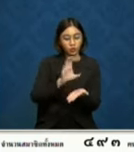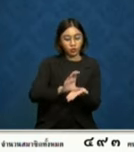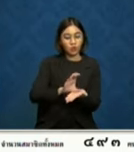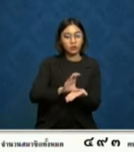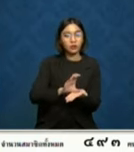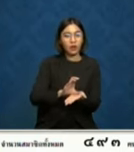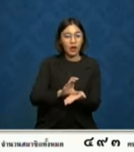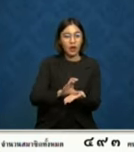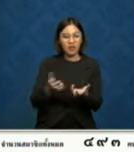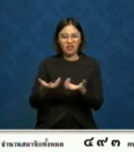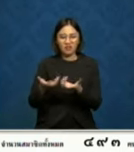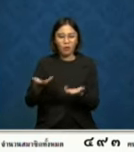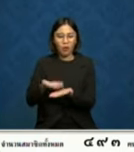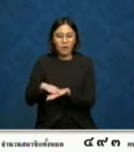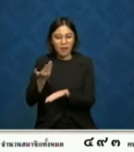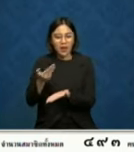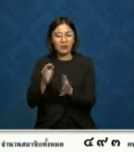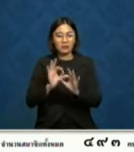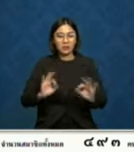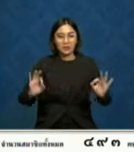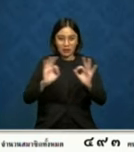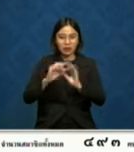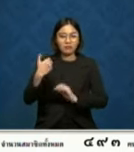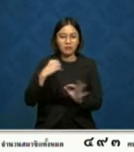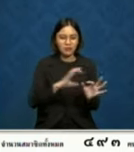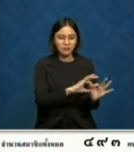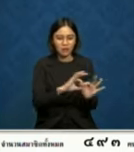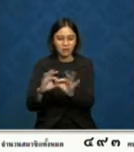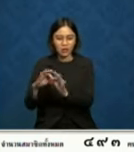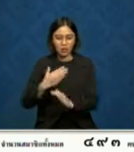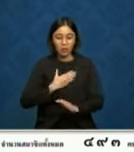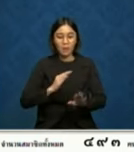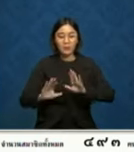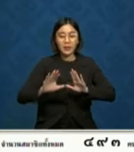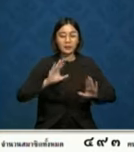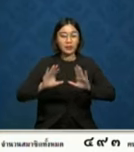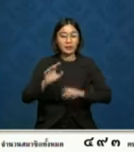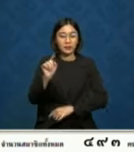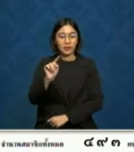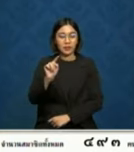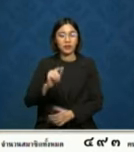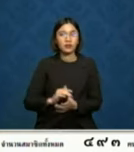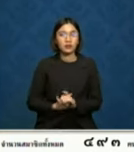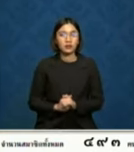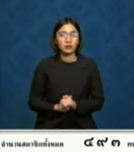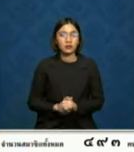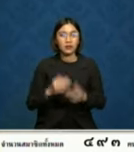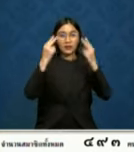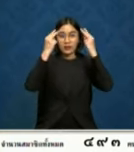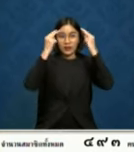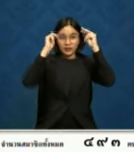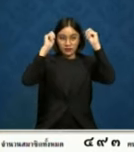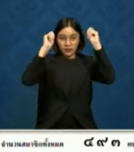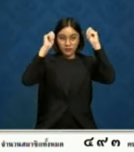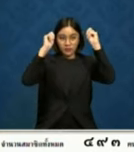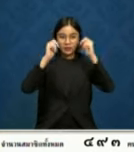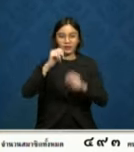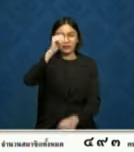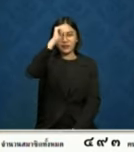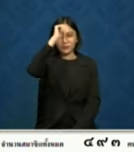ที่ทำให้สินค้าแพงก็เป็นเรื่องสำคัญนะครับผมเปรียบเทียบให้ฟังว่านายกรัฐมนตรี